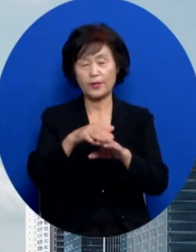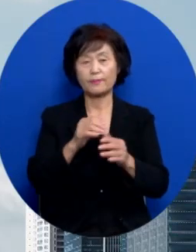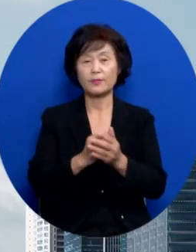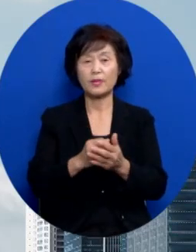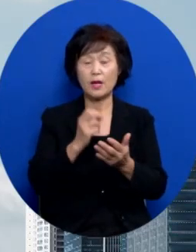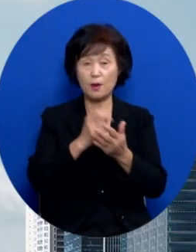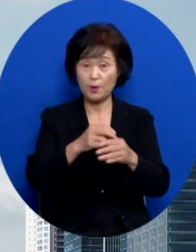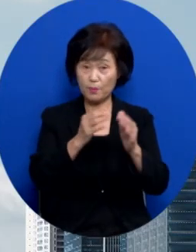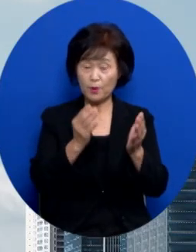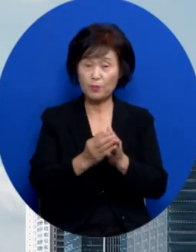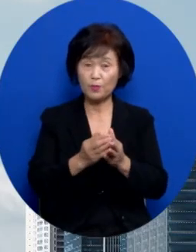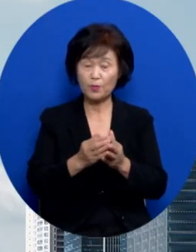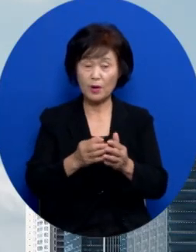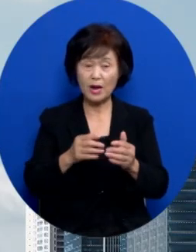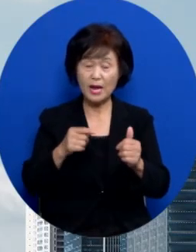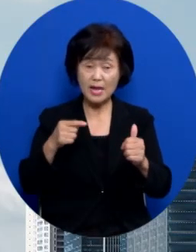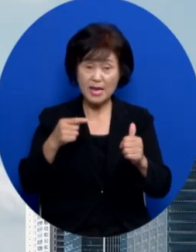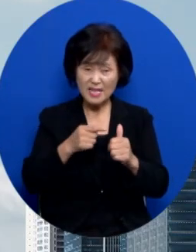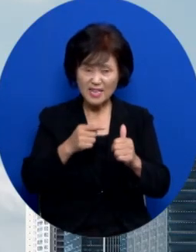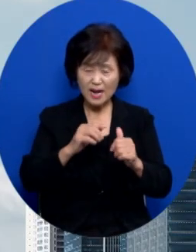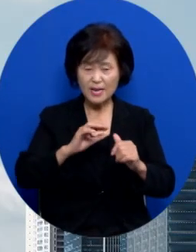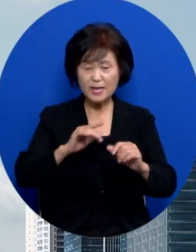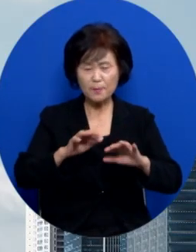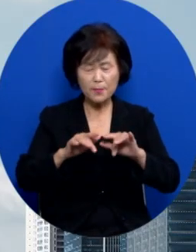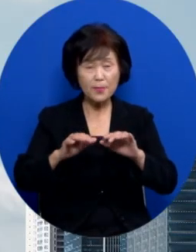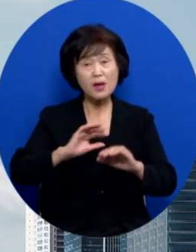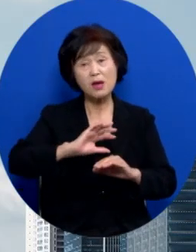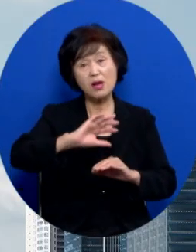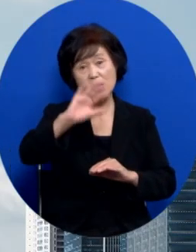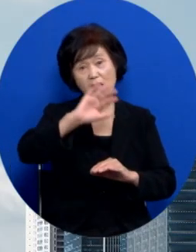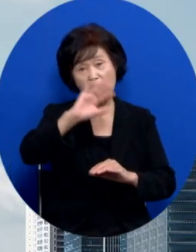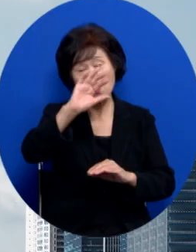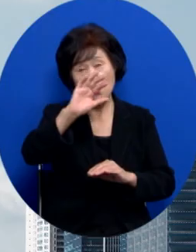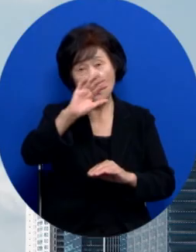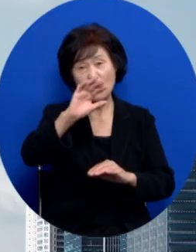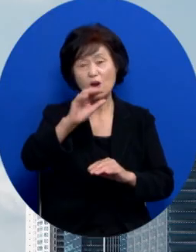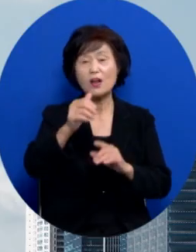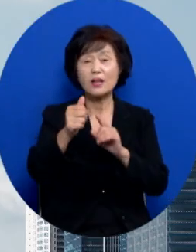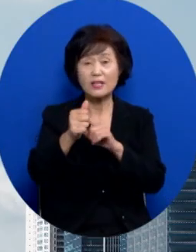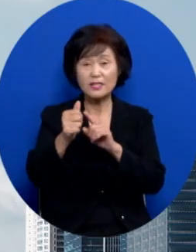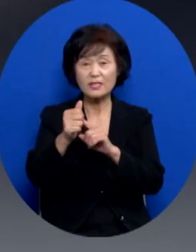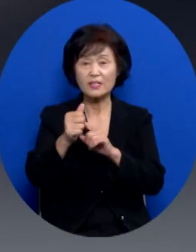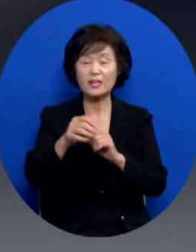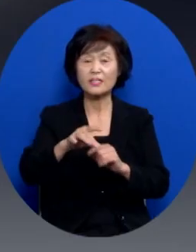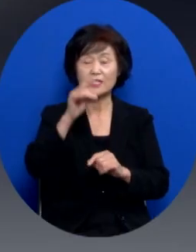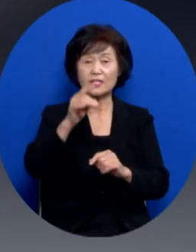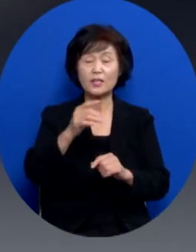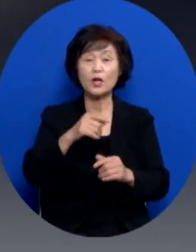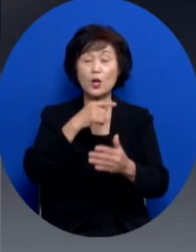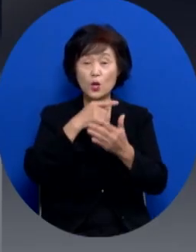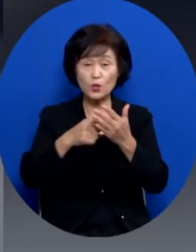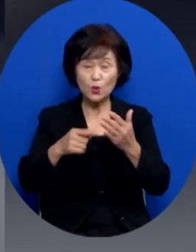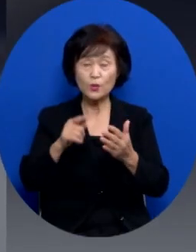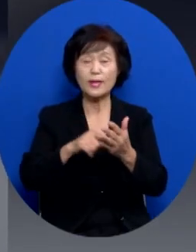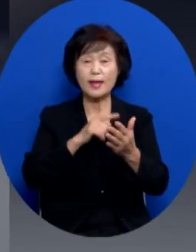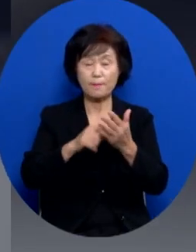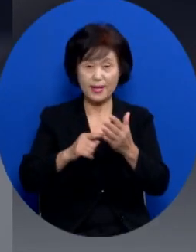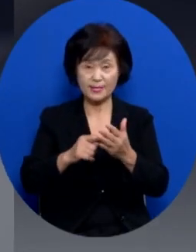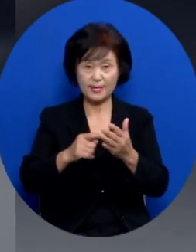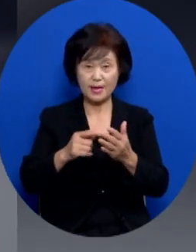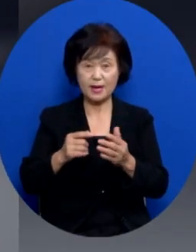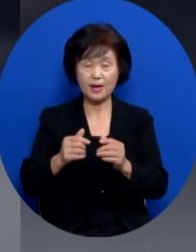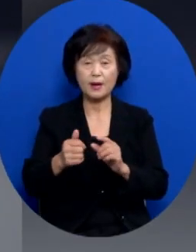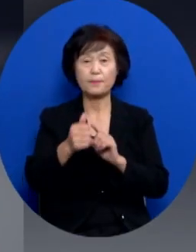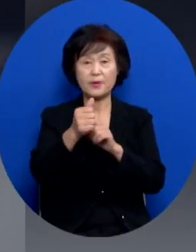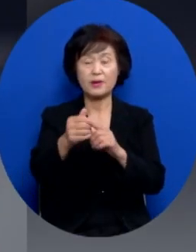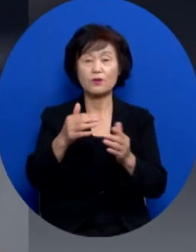법무부가 살인 예고글 게시자를 상대로 첫 손해배상 청구 소송을 제기했습니다. 법무부는 살인 예고 송배